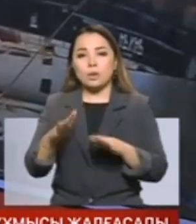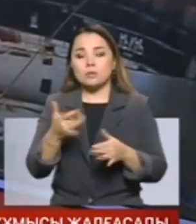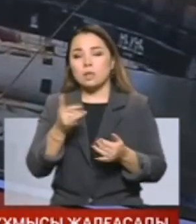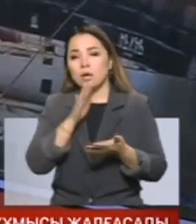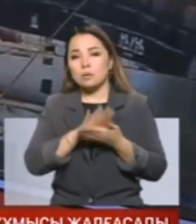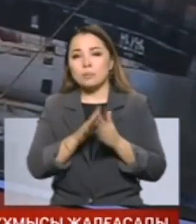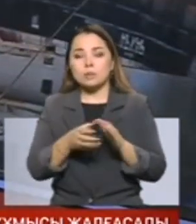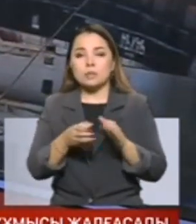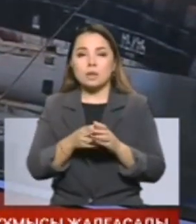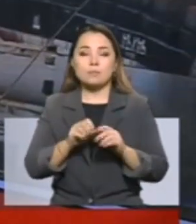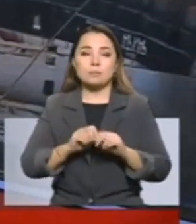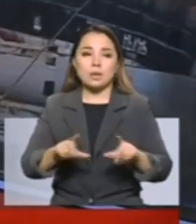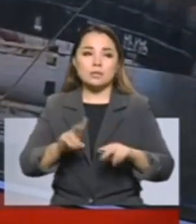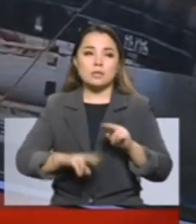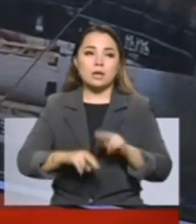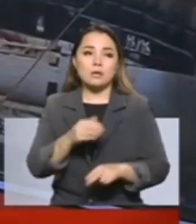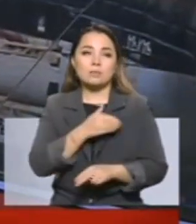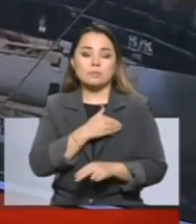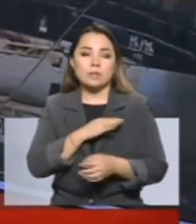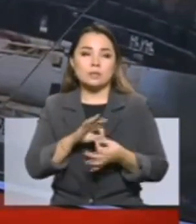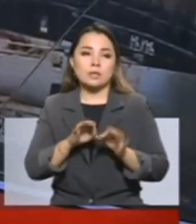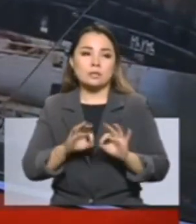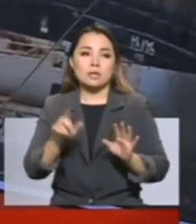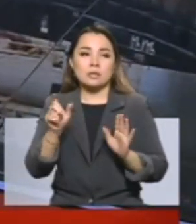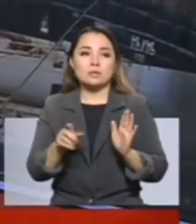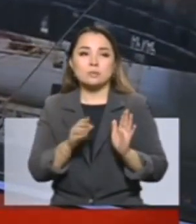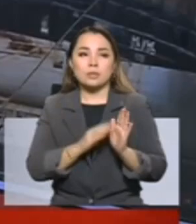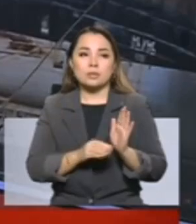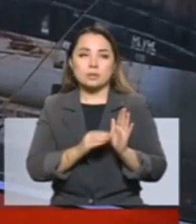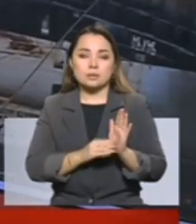заманауи мектеп салмақ. Болат Аманбаевтың бейнематериалы.